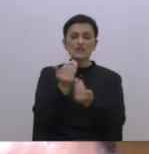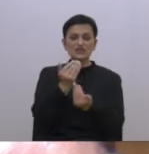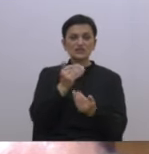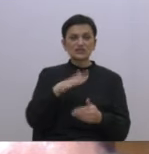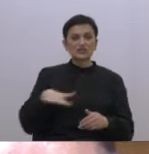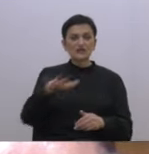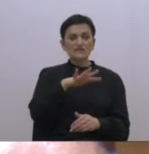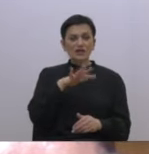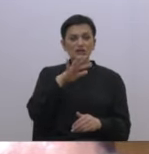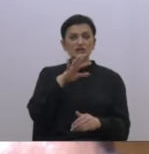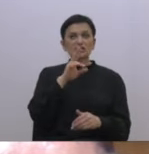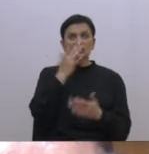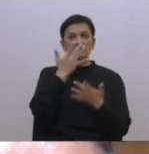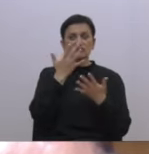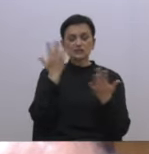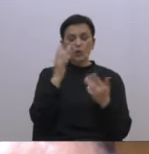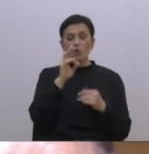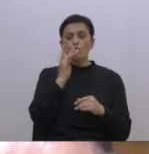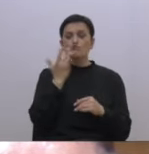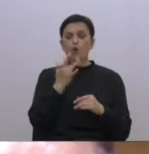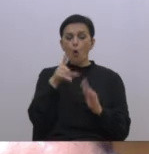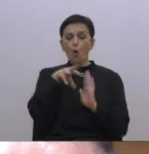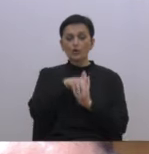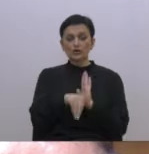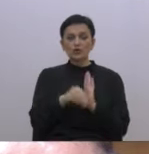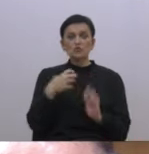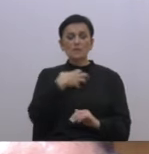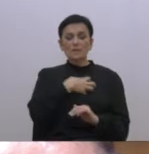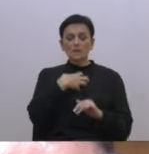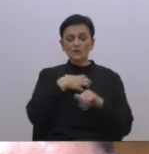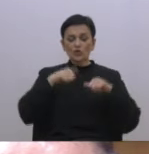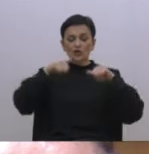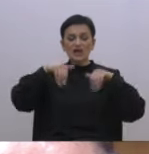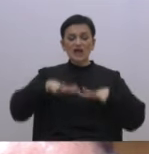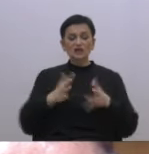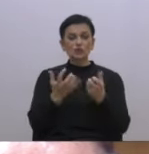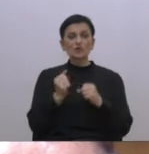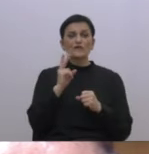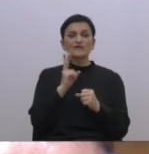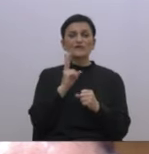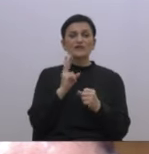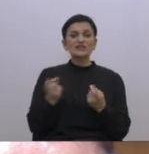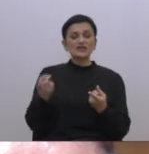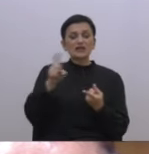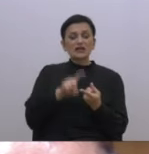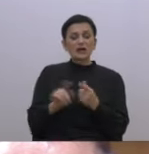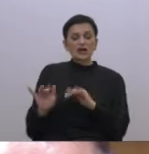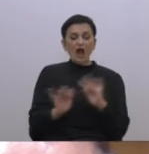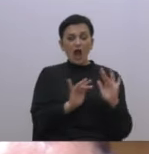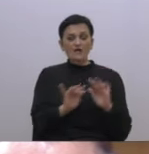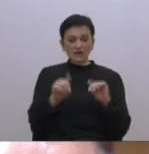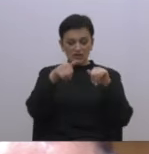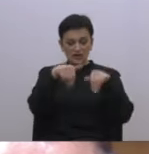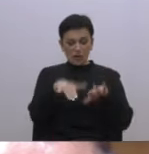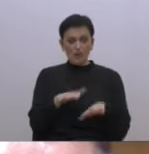საჯარო პოლიტიკაში, ვინ მონაწილეობს იმ მნიშვნელოვანი გადაწყვეტილებების მიღებაში და ვინ ახდენს გავლენას იმ გადაწყვეტილებებზე,